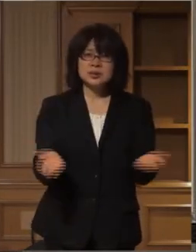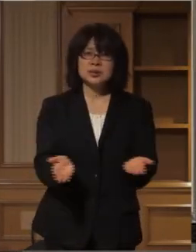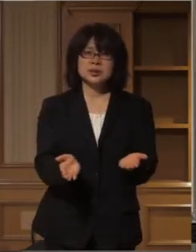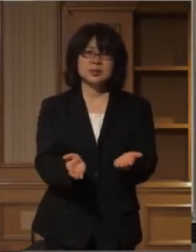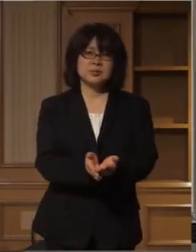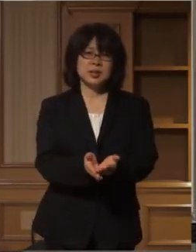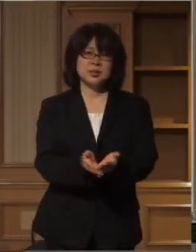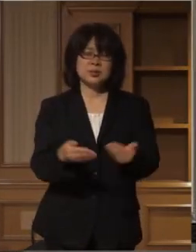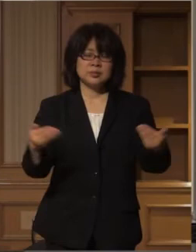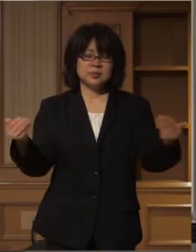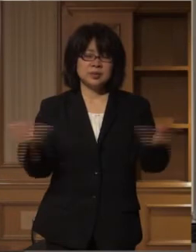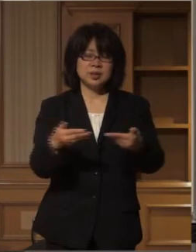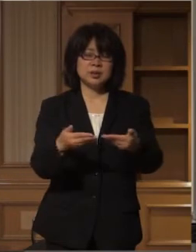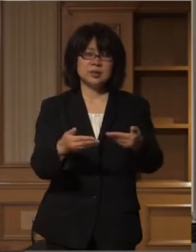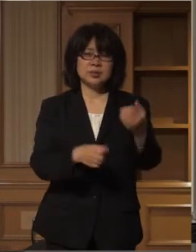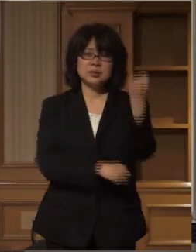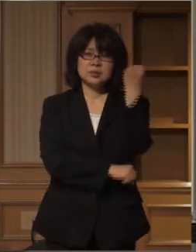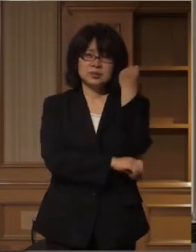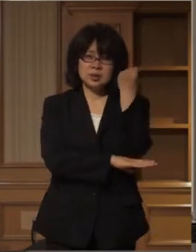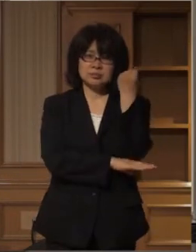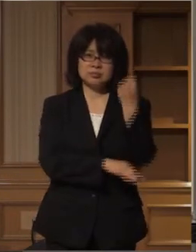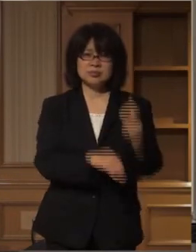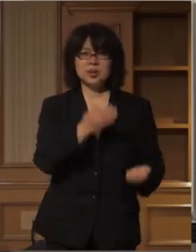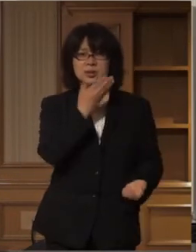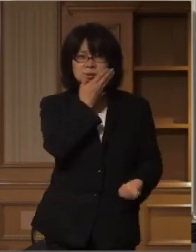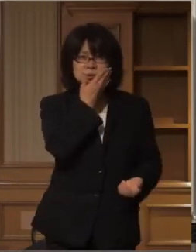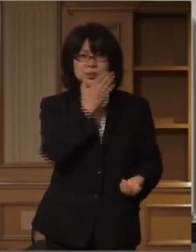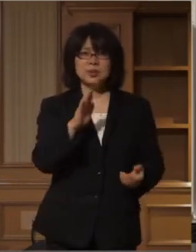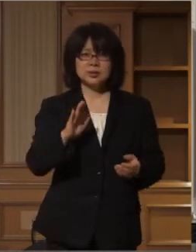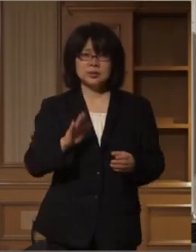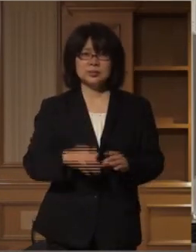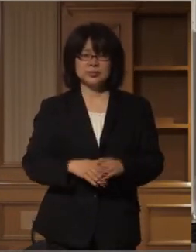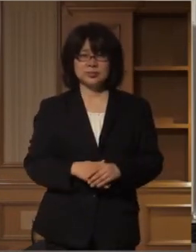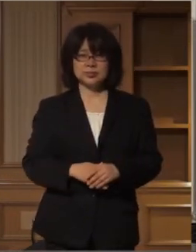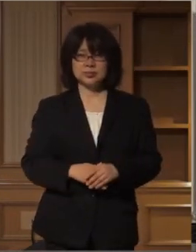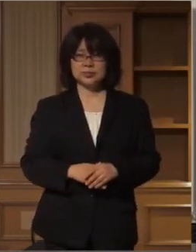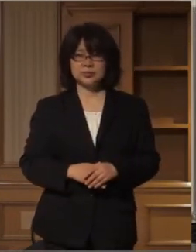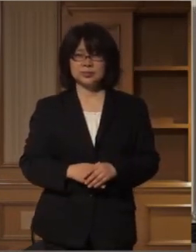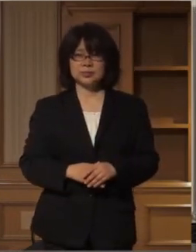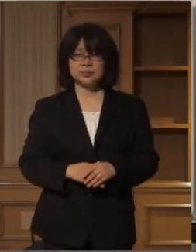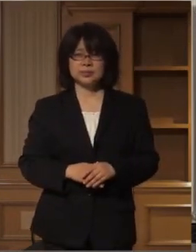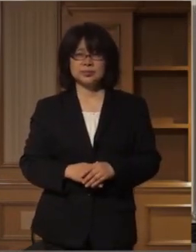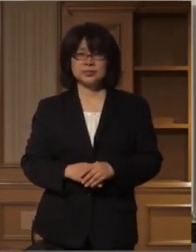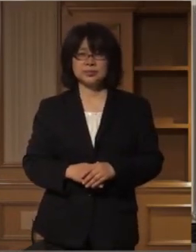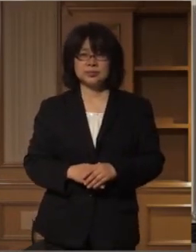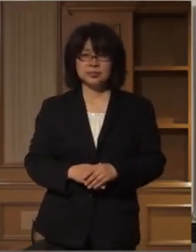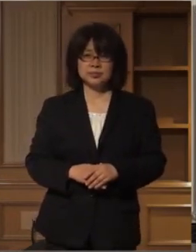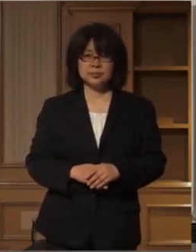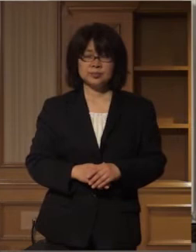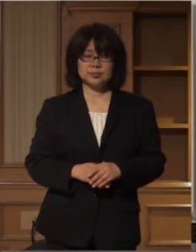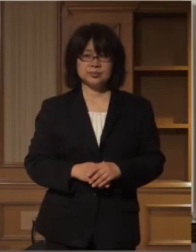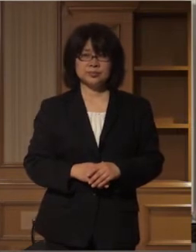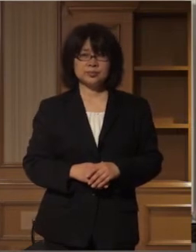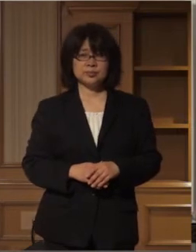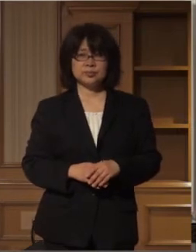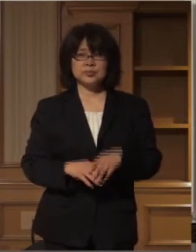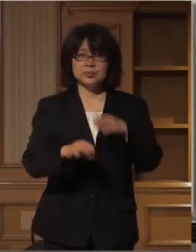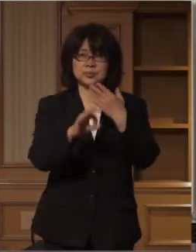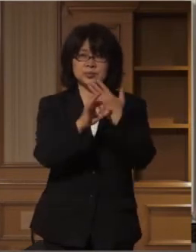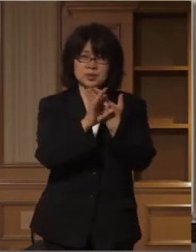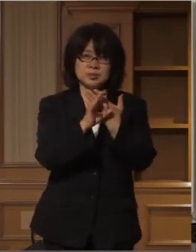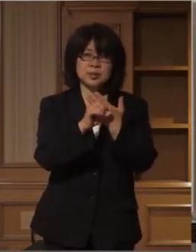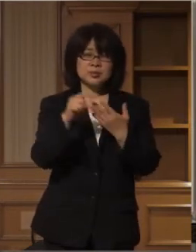がものすごく大切なんですね。でなければ仮にこの場所に、世界一の預言者